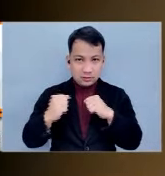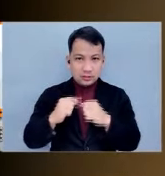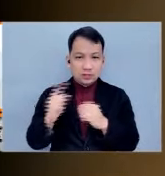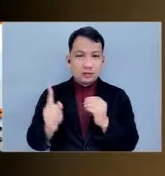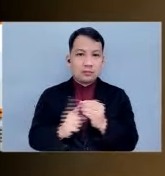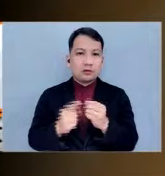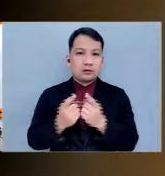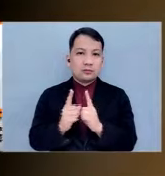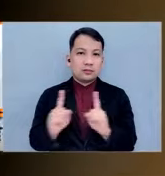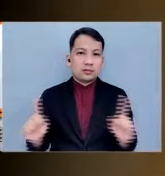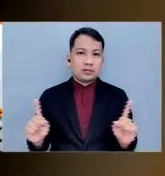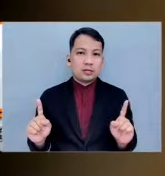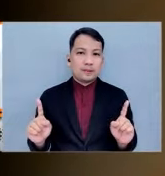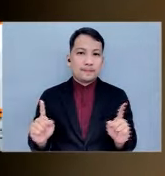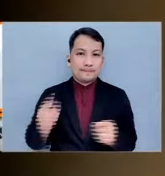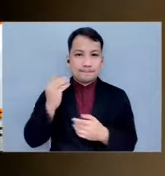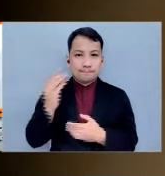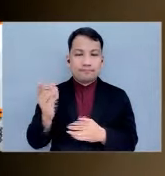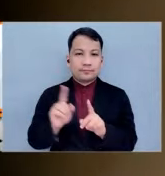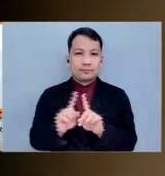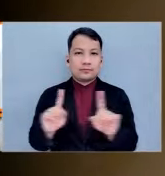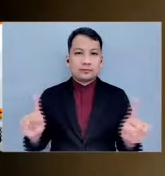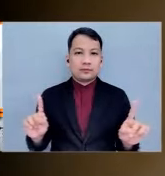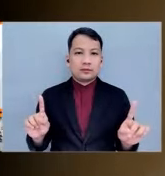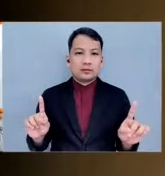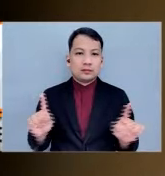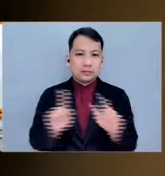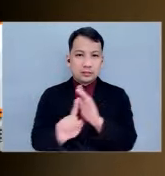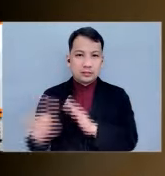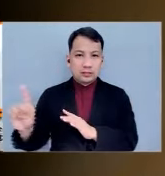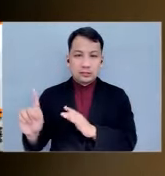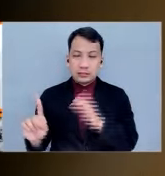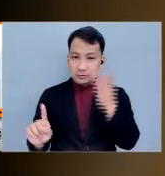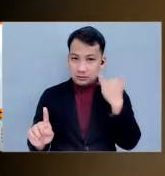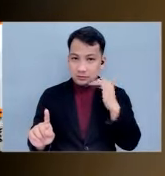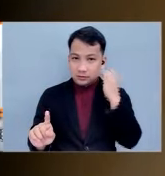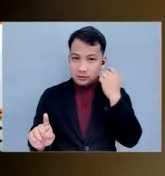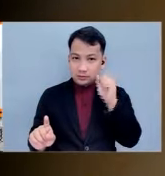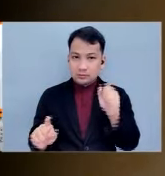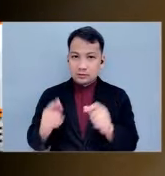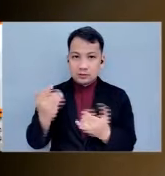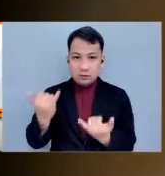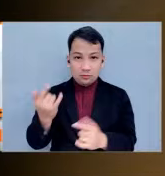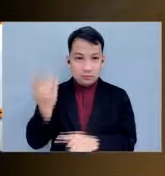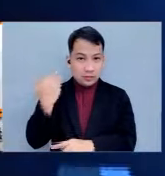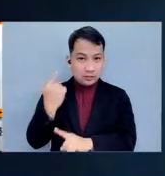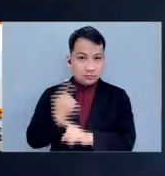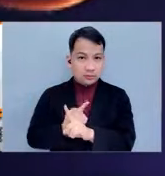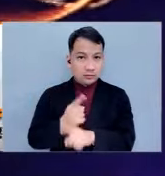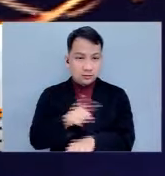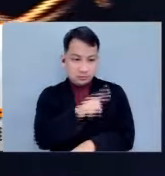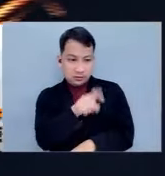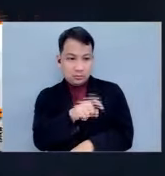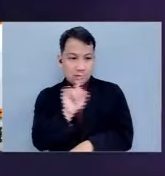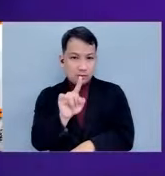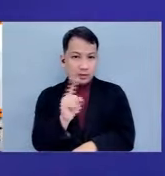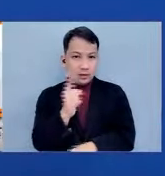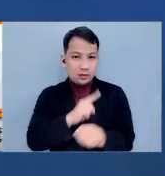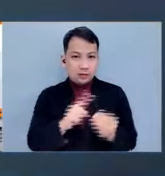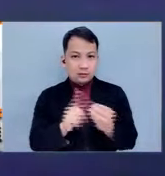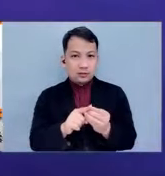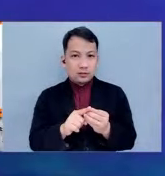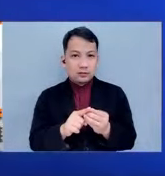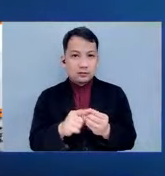dalawa. Matatanda ang umiwas at nag-walk out si Echo. Nito lang buwan ha, nang matanong siya ng media tungkol sa sitwasyon nila ni